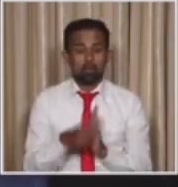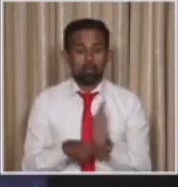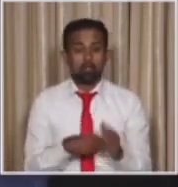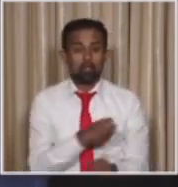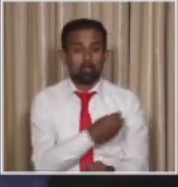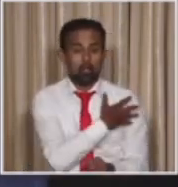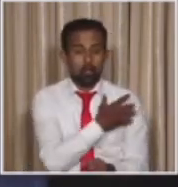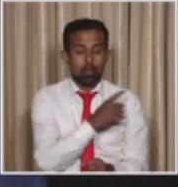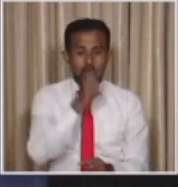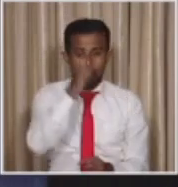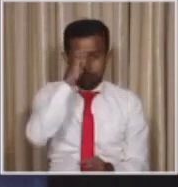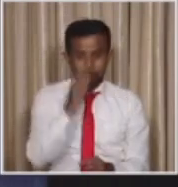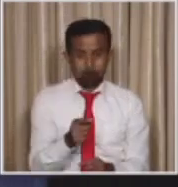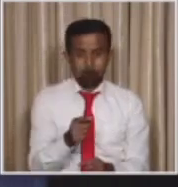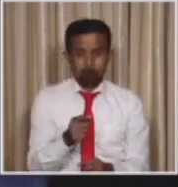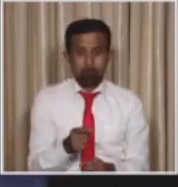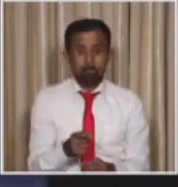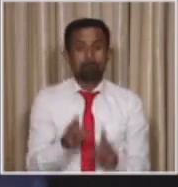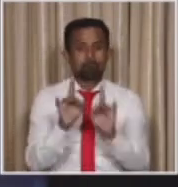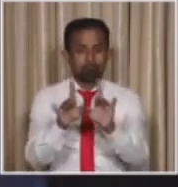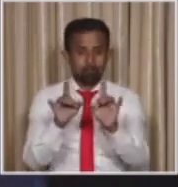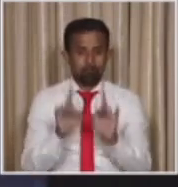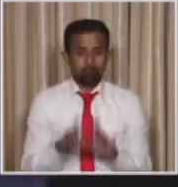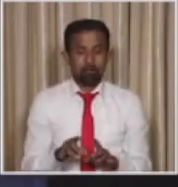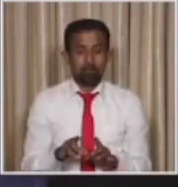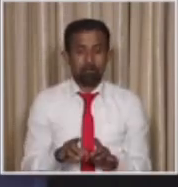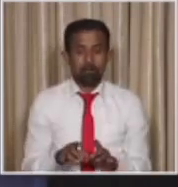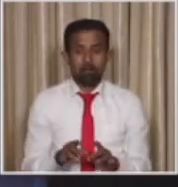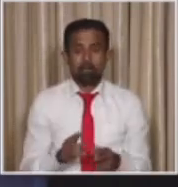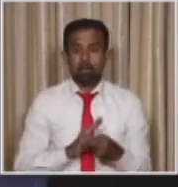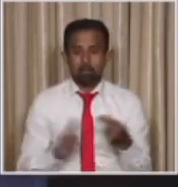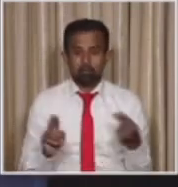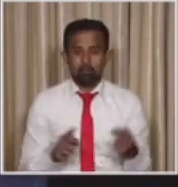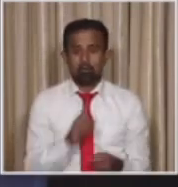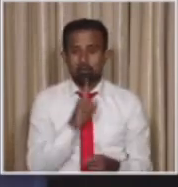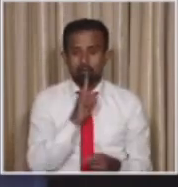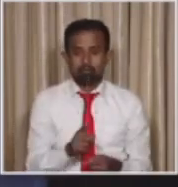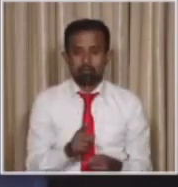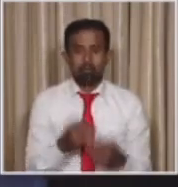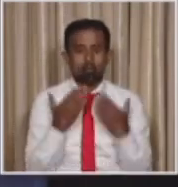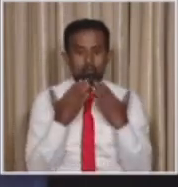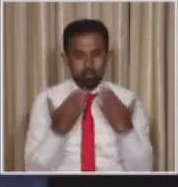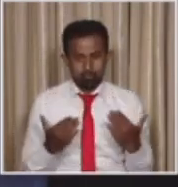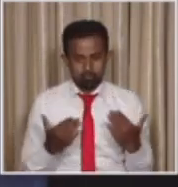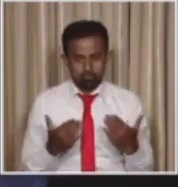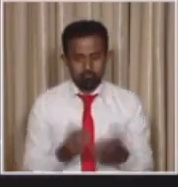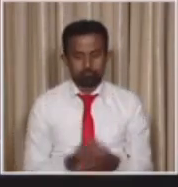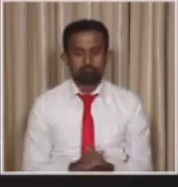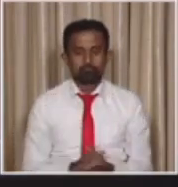ගෝඨාභය රාජපක්ෂ මහත්තයාට අත්වෙච්ච අනුතර වගේ තත්වයකට පත් කරන්න එපා කියන කාරණු කිල්ලීම කරනවා බොහොම සුදුසු